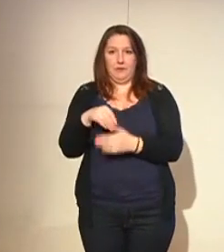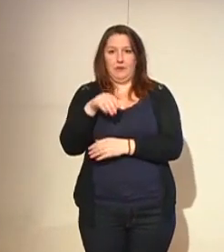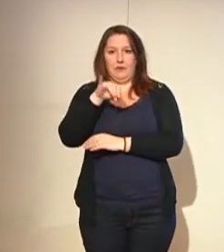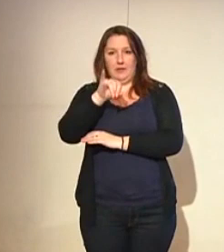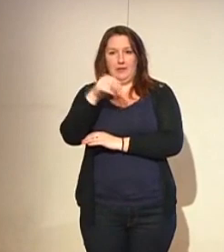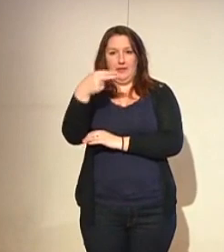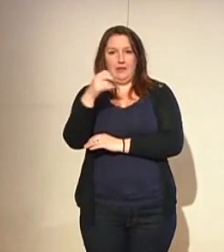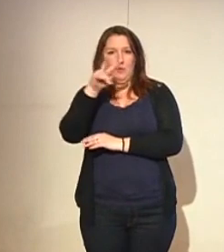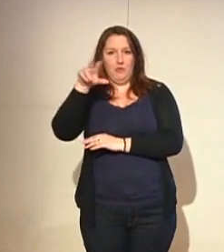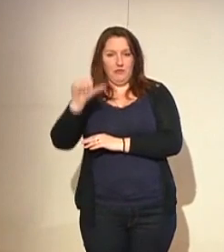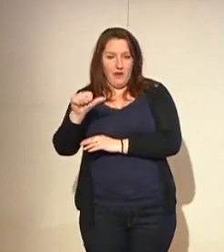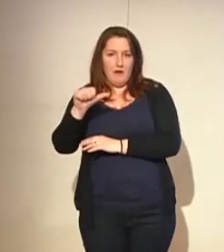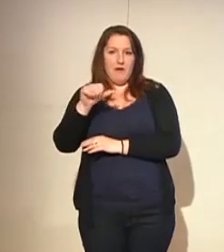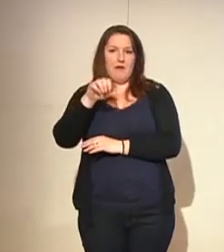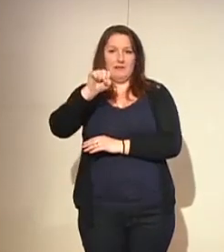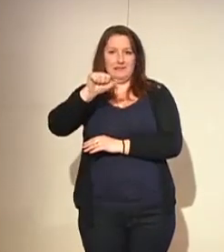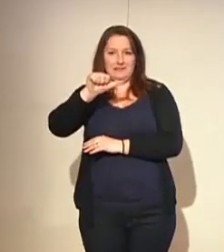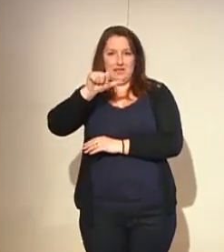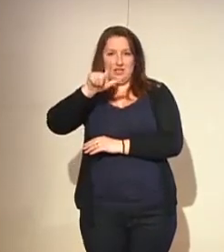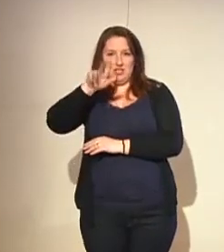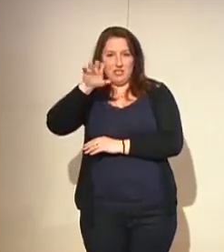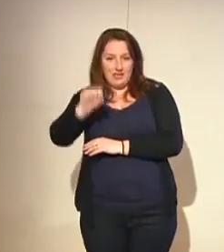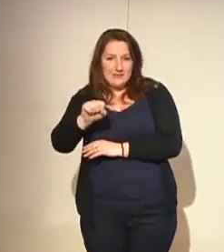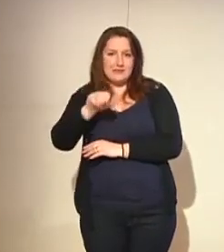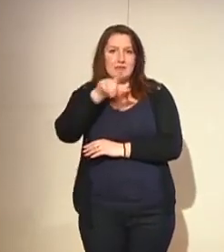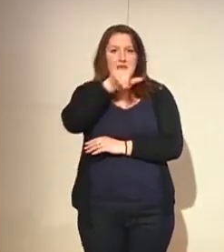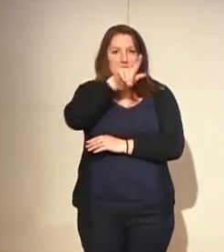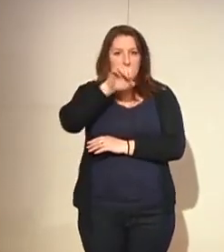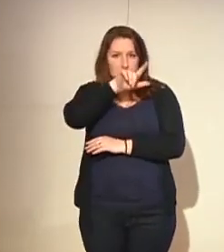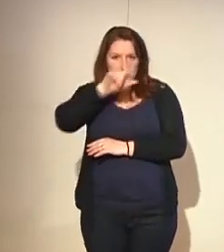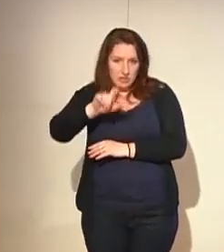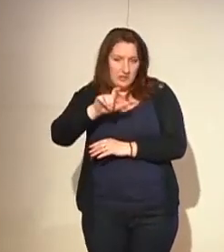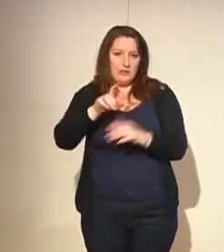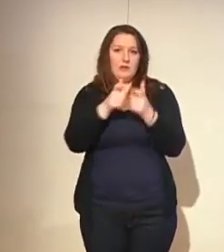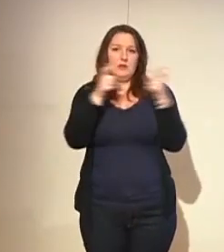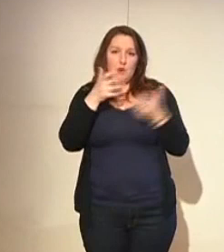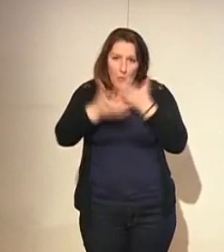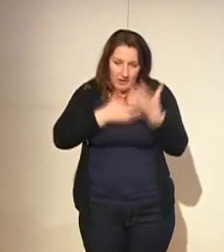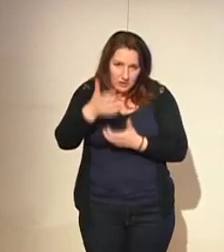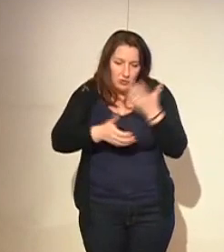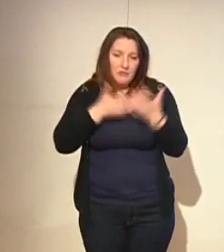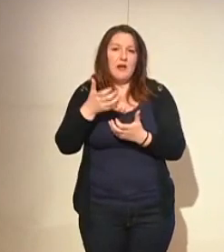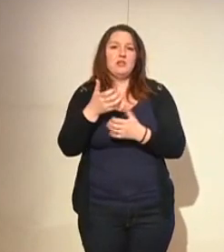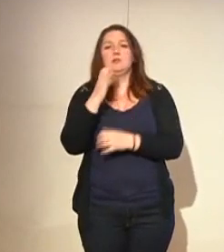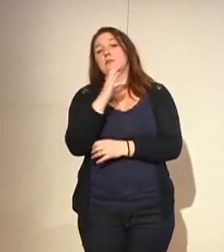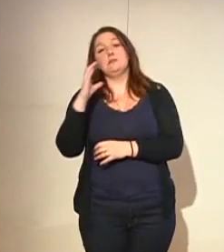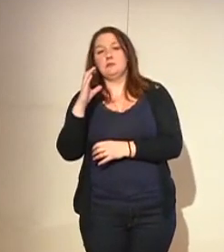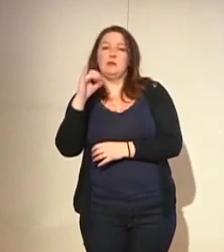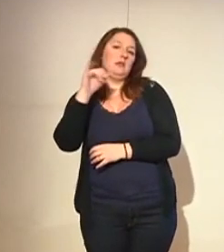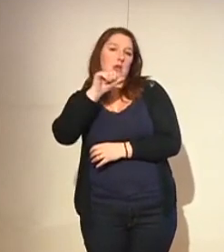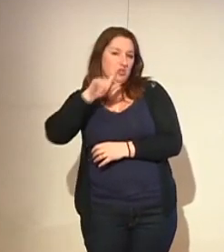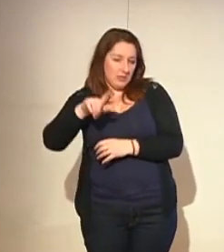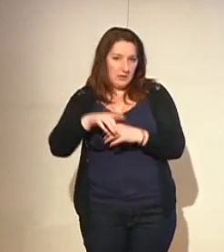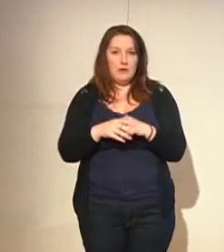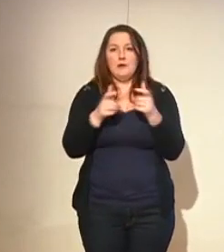sagesse GEG la compagnie de chauffage donc cciag le